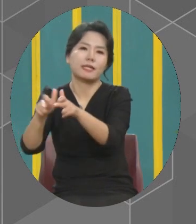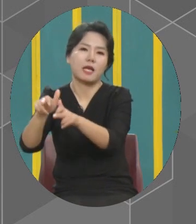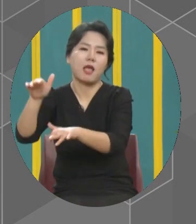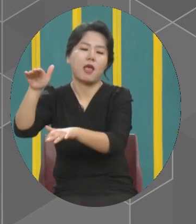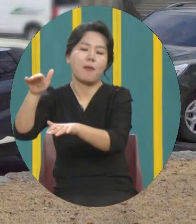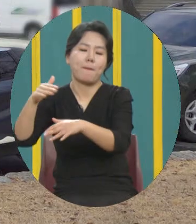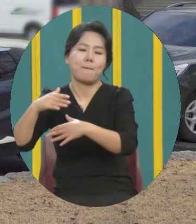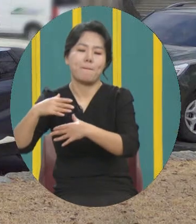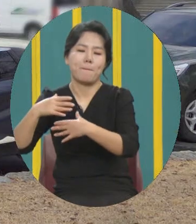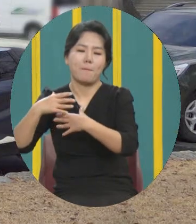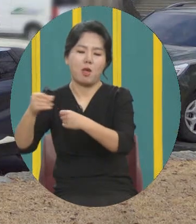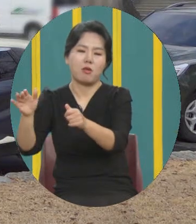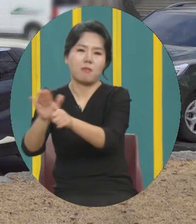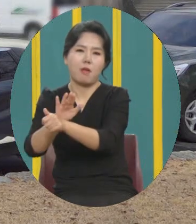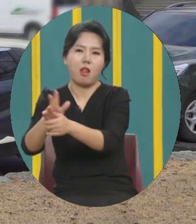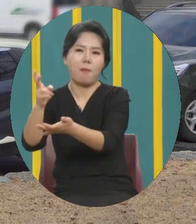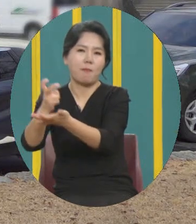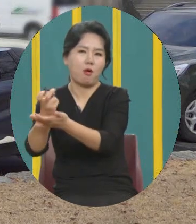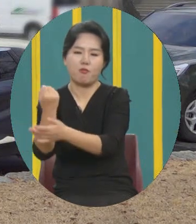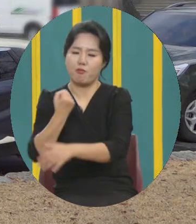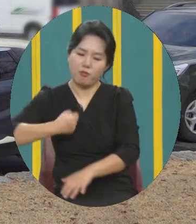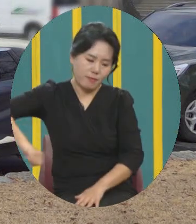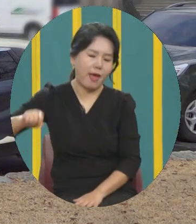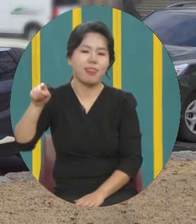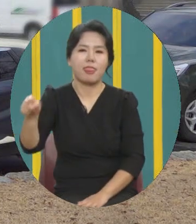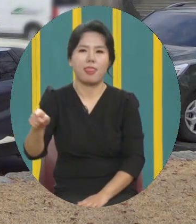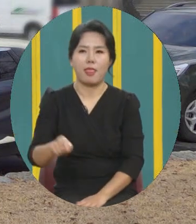증진법 위반입니다.